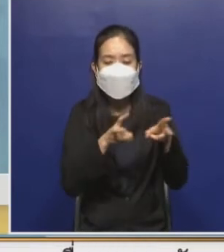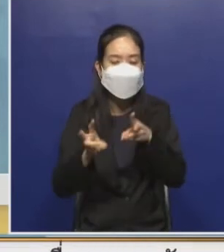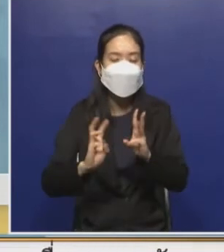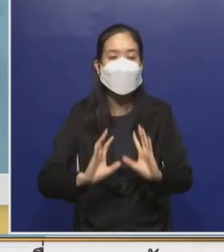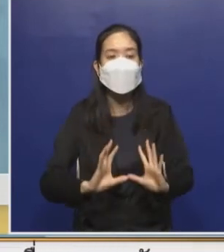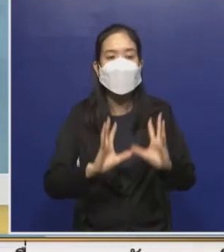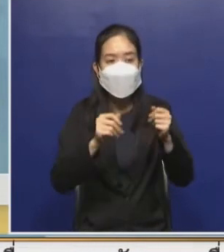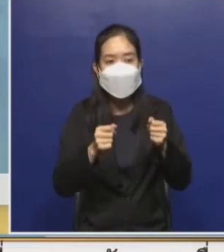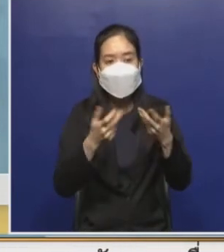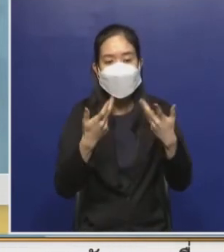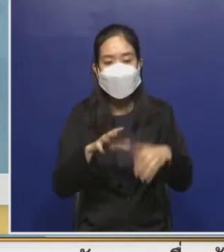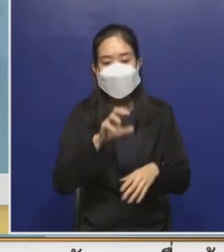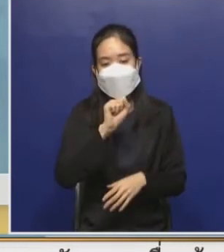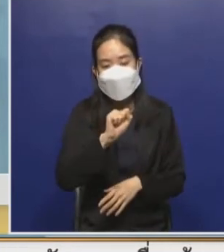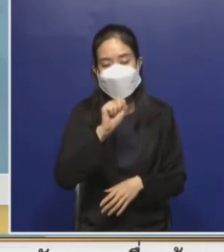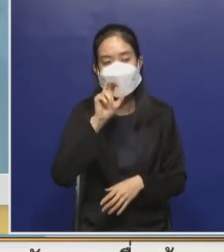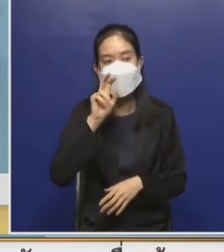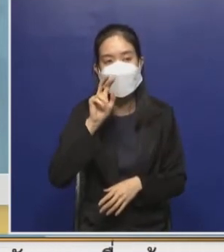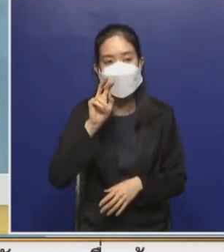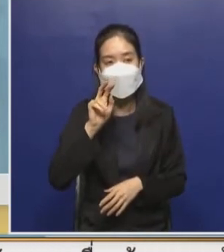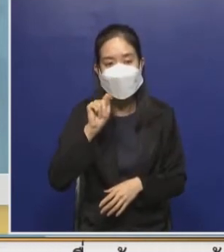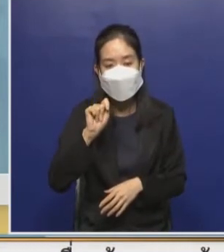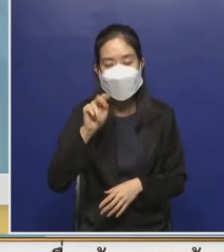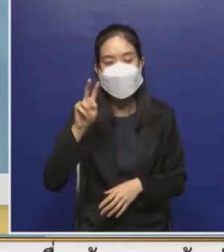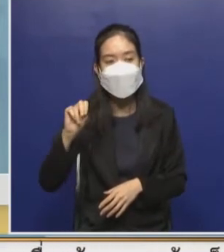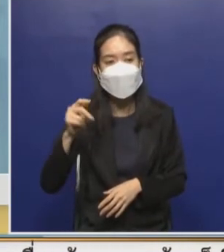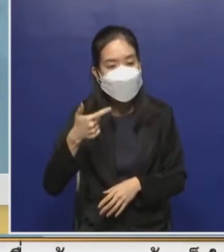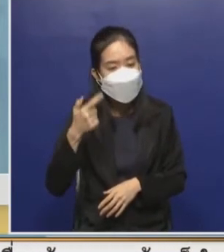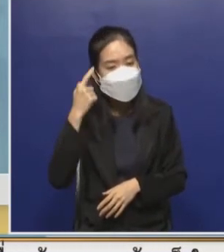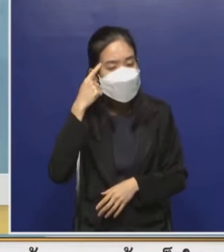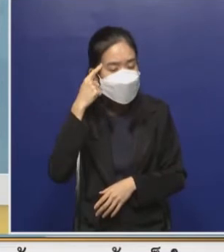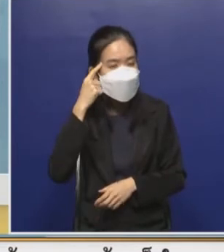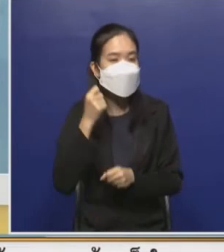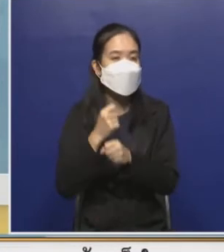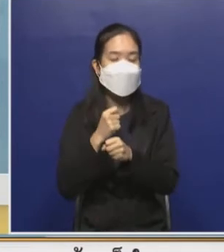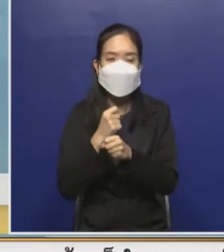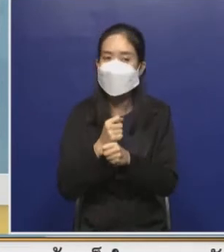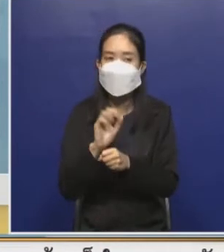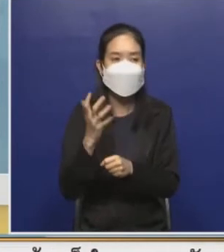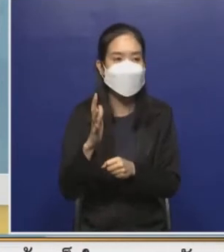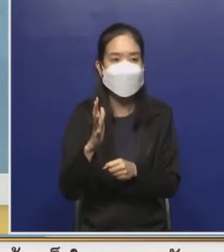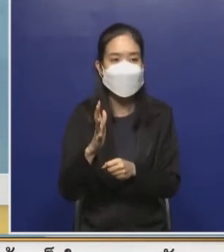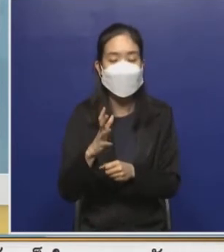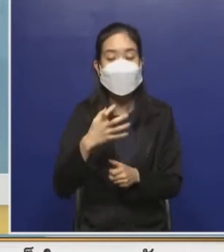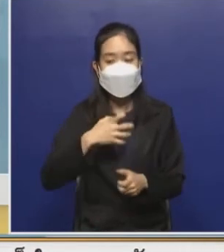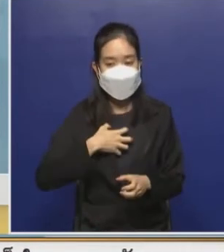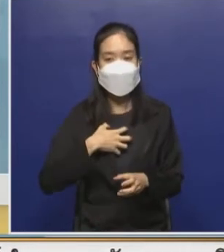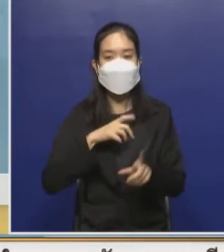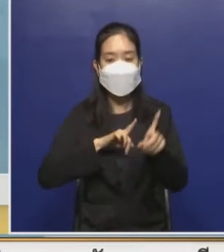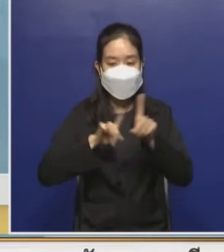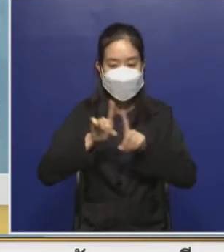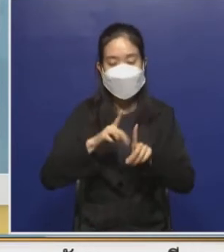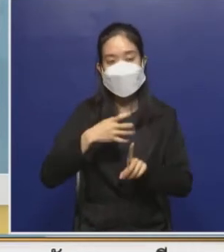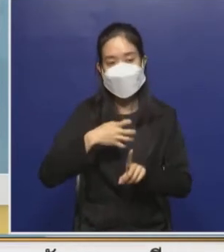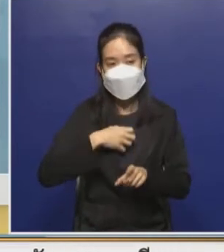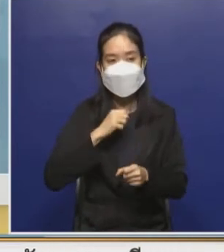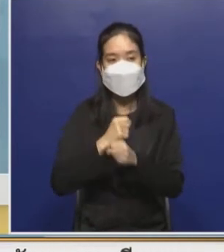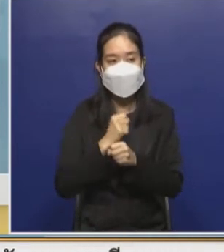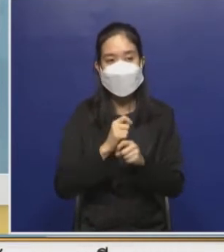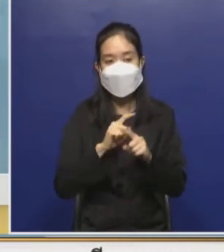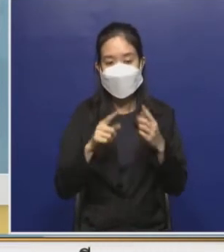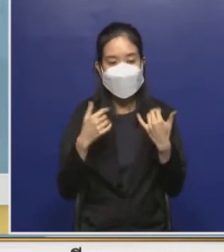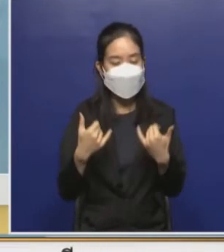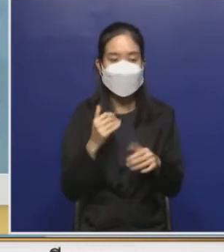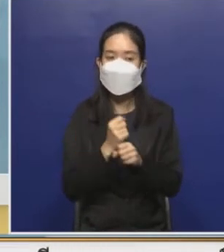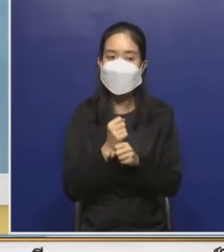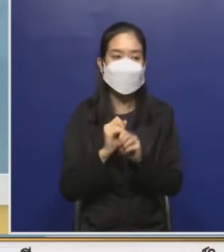ถตรวจผลสำเร็จของการใชงบประมาณที่เกิดขึกประชาชนได้ ทั้งททอยากจะทำผมจงอยากขอนิญาต